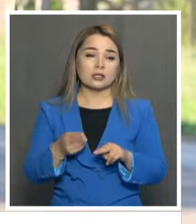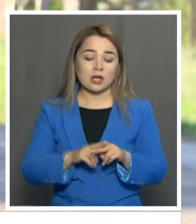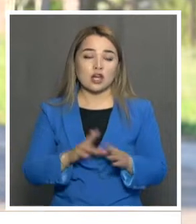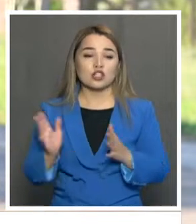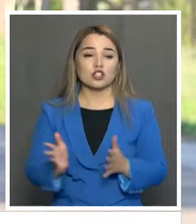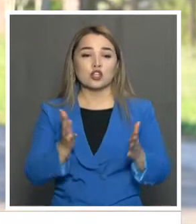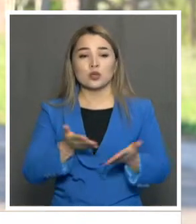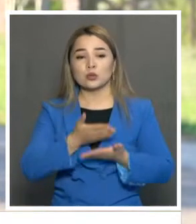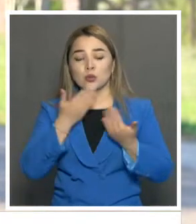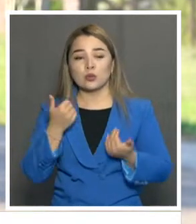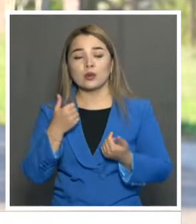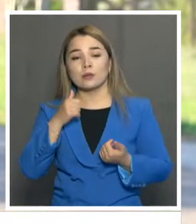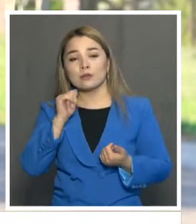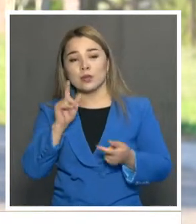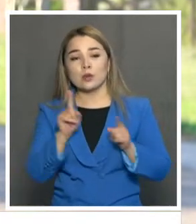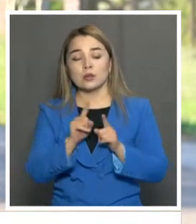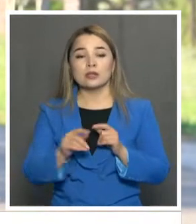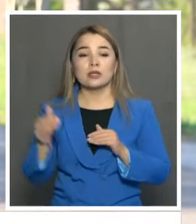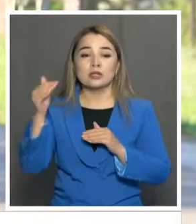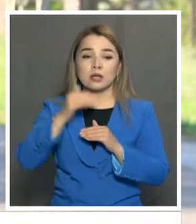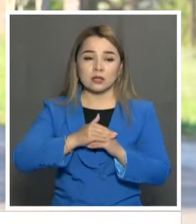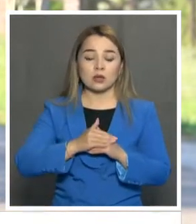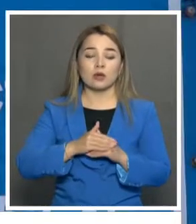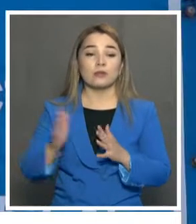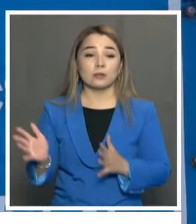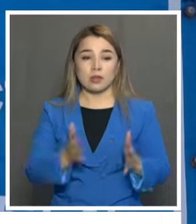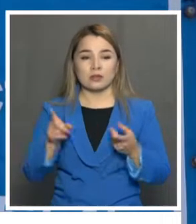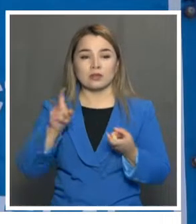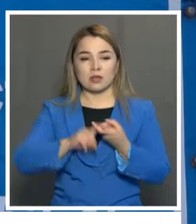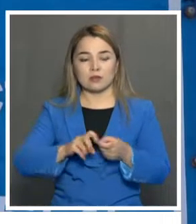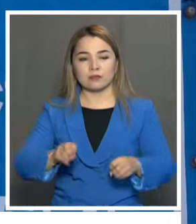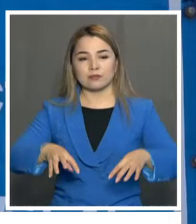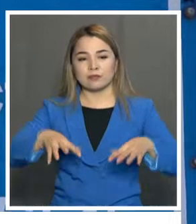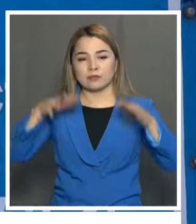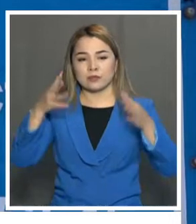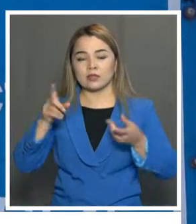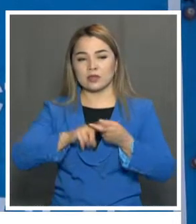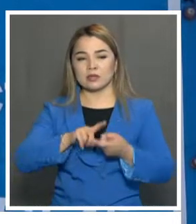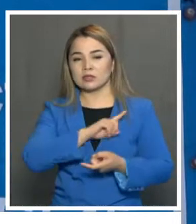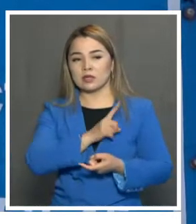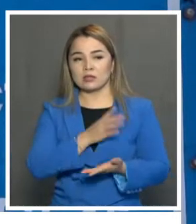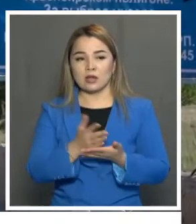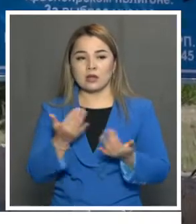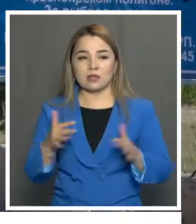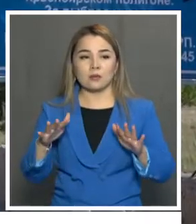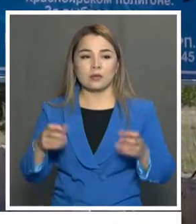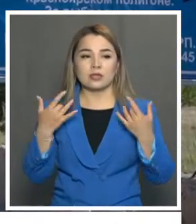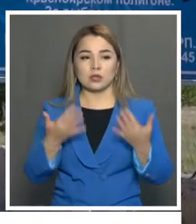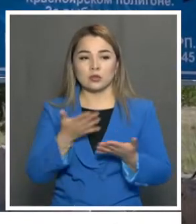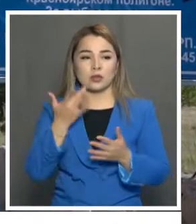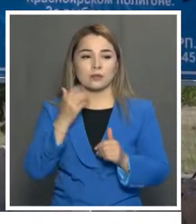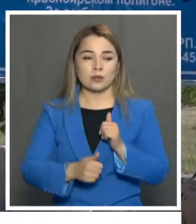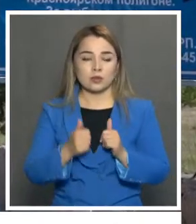жел жоқ. Тиштіра жай күндері түтін астында боламыз. Қазір қоқыс төгіп жатқан орында талапқа сай емес, мұнда да жиі өрт